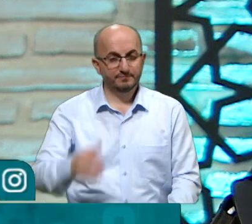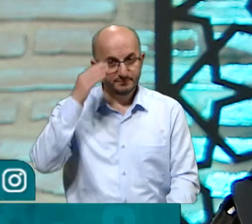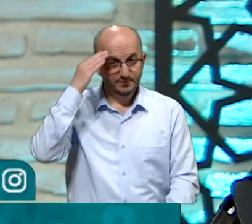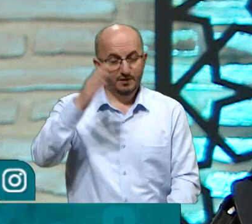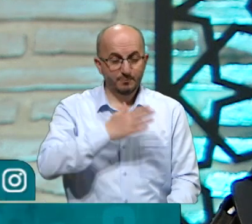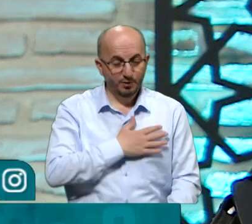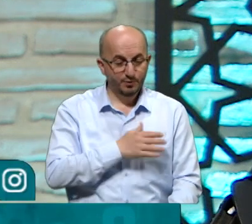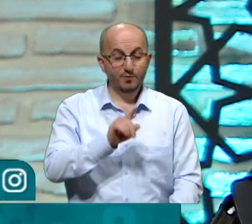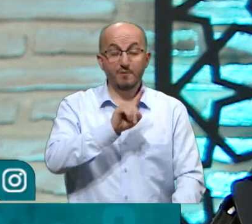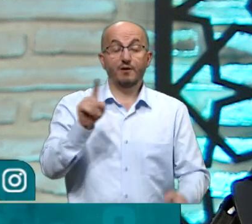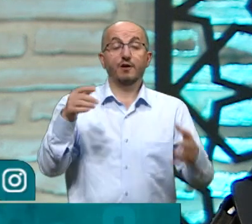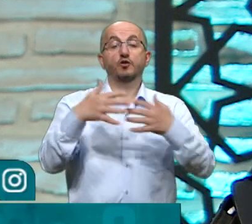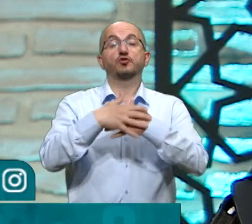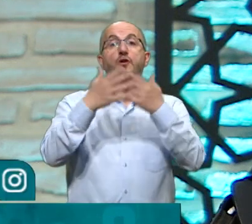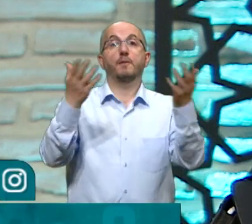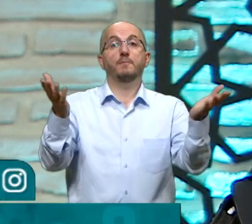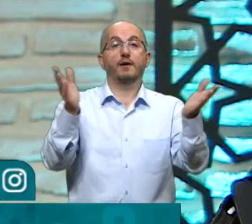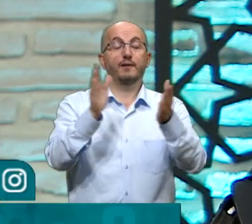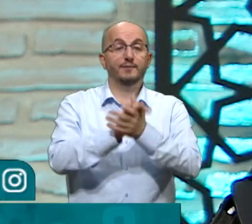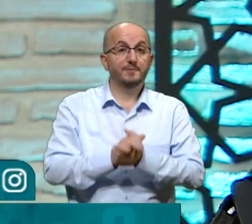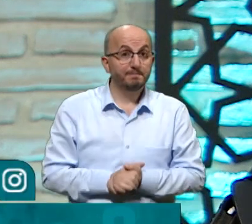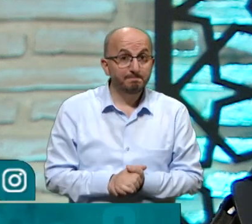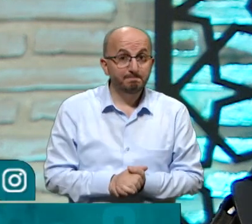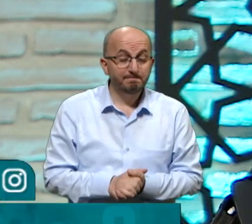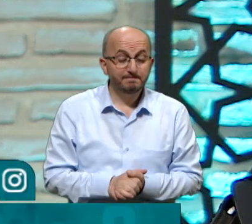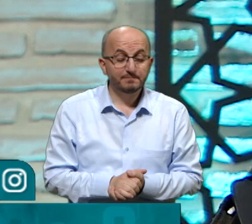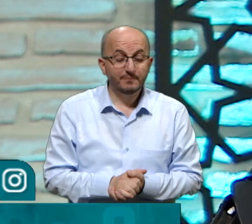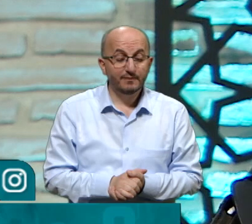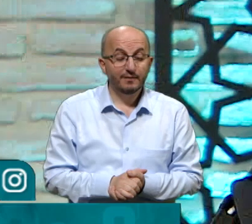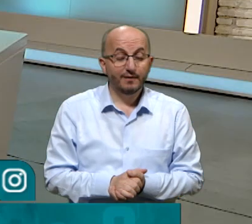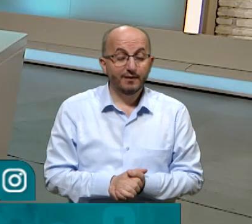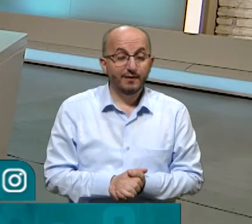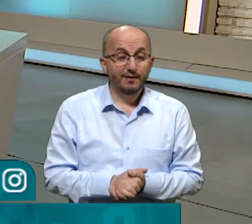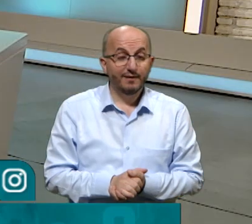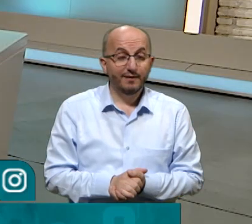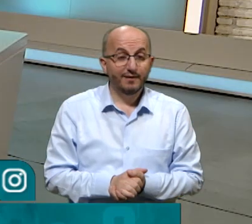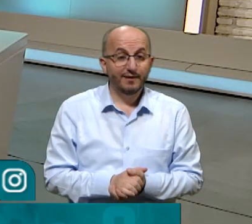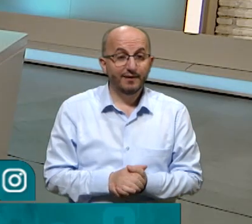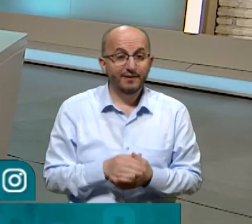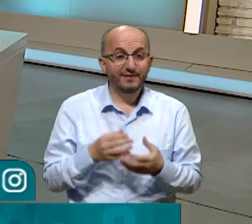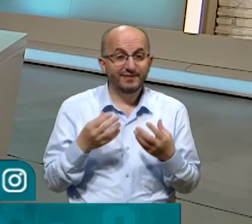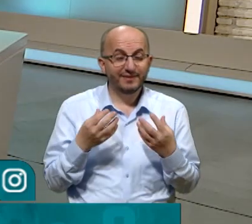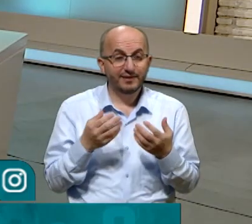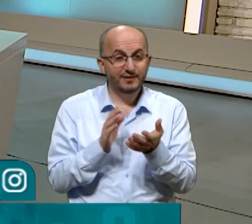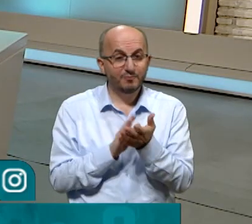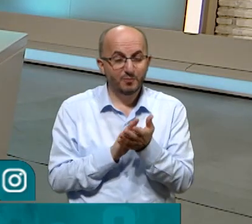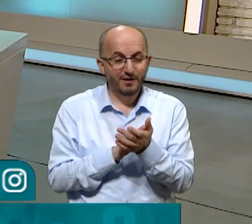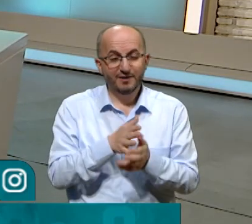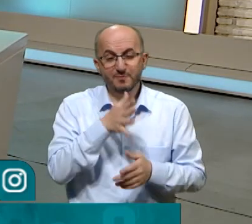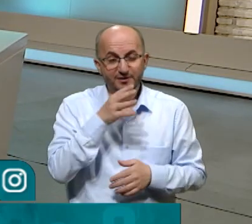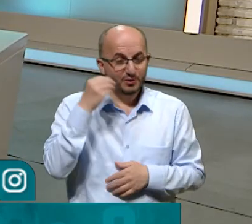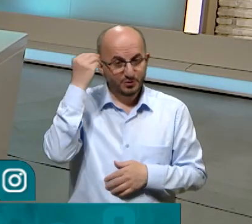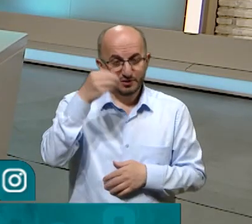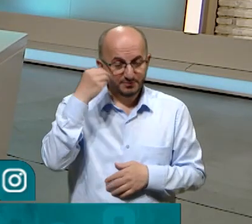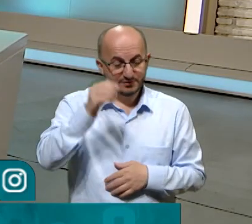Selamünaleyküm Hayırlı akşamlar abim Hayırlı akşamlar ne kadar mübarek bilgili hocaları musunuz ya